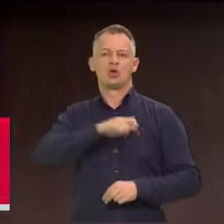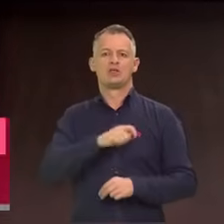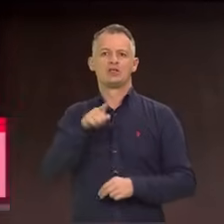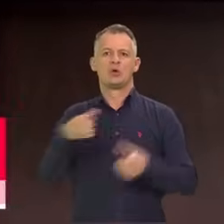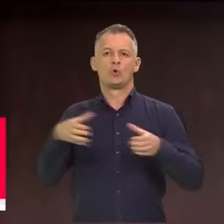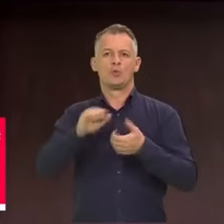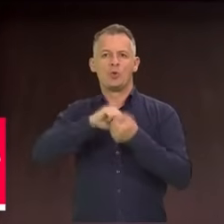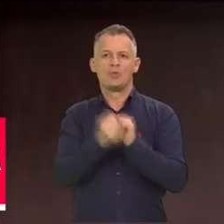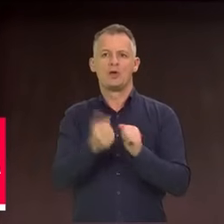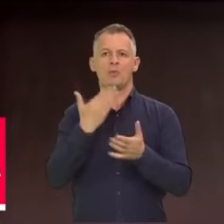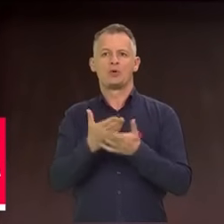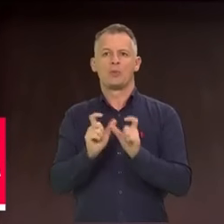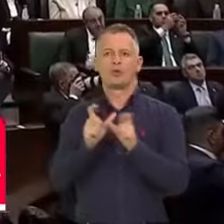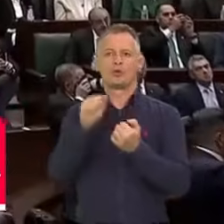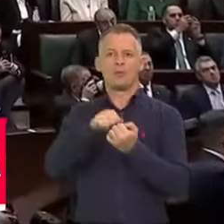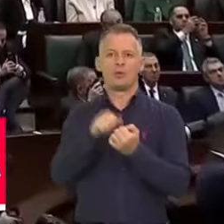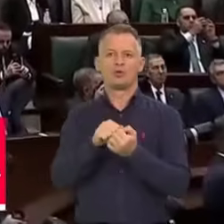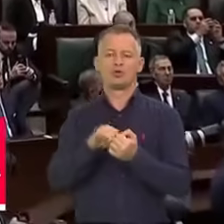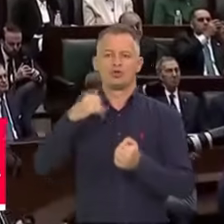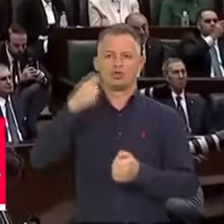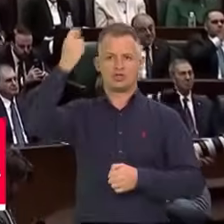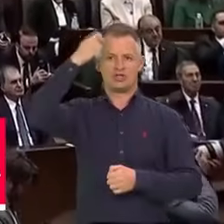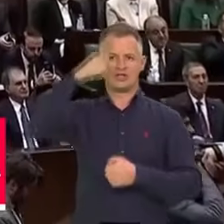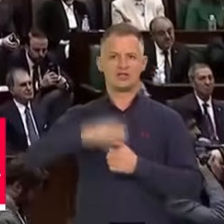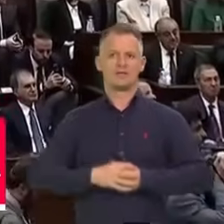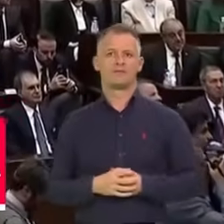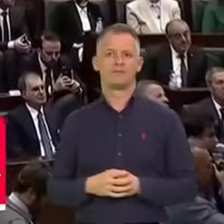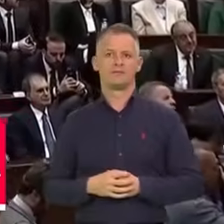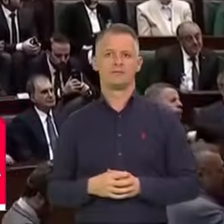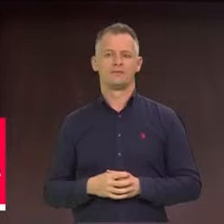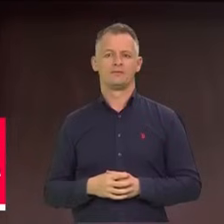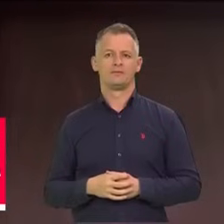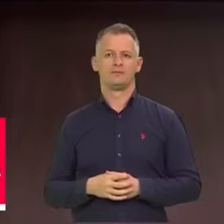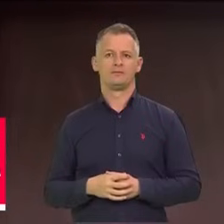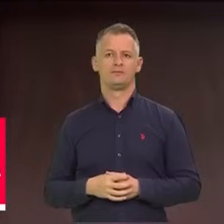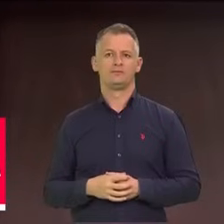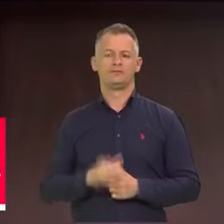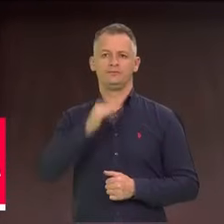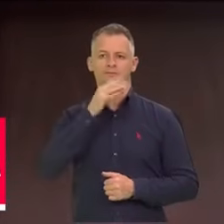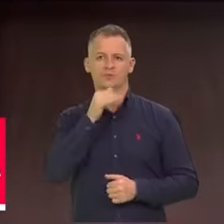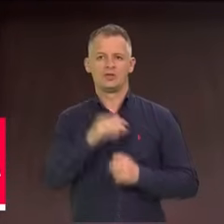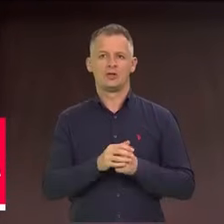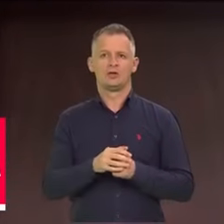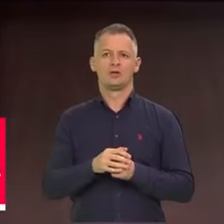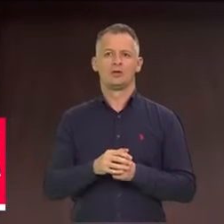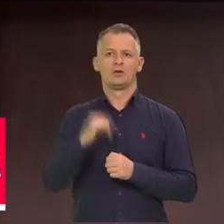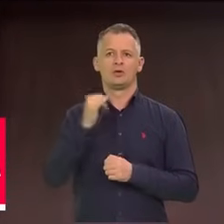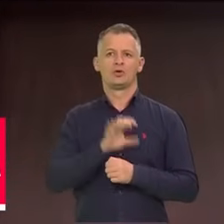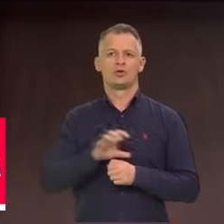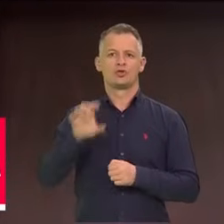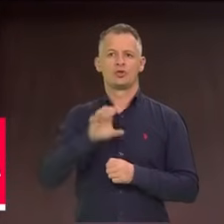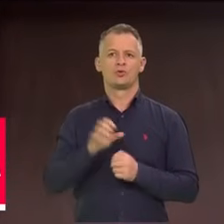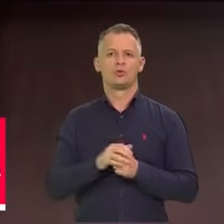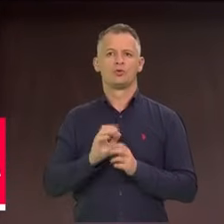ve vatandaşlarını koruma mücadelesi veren, evet, ey İsrail, sen